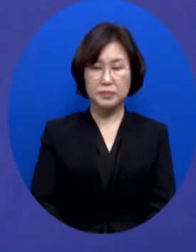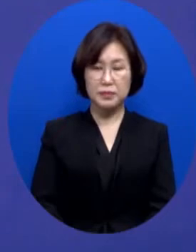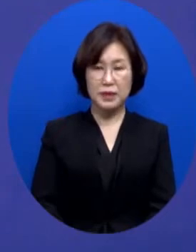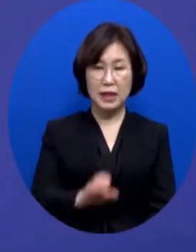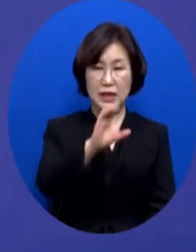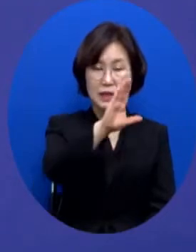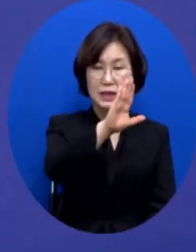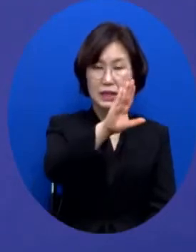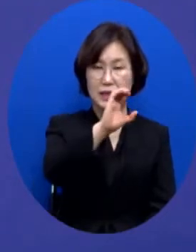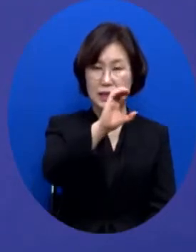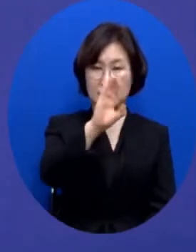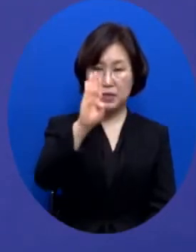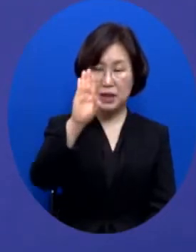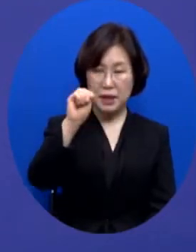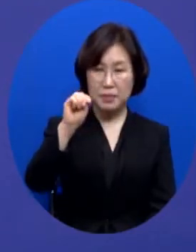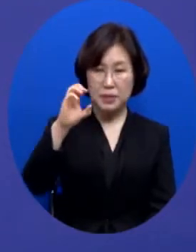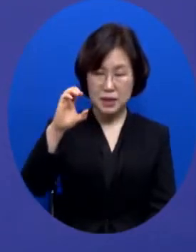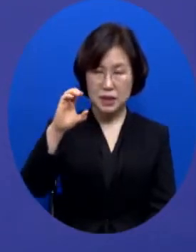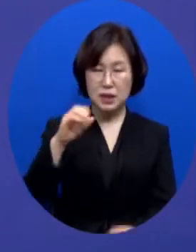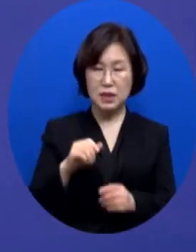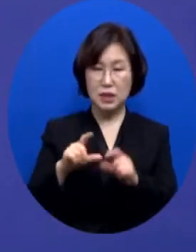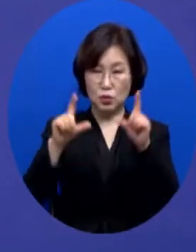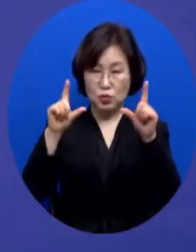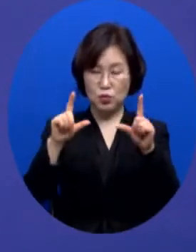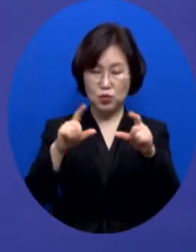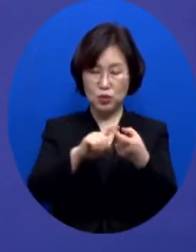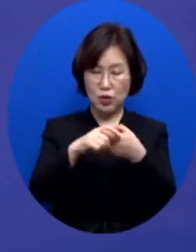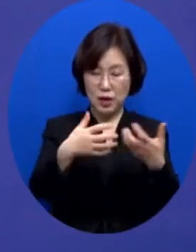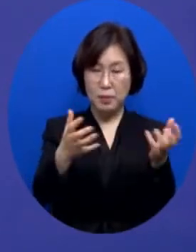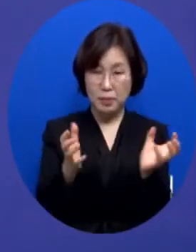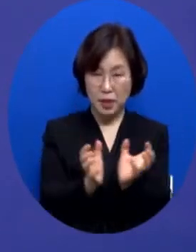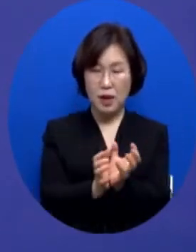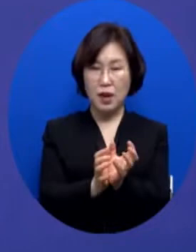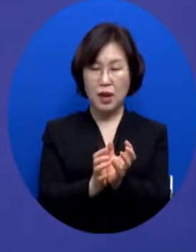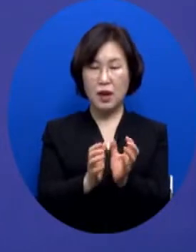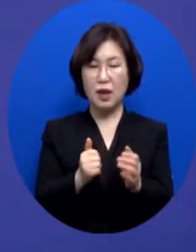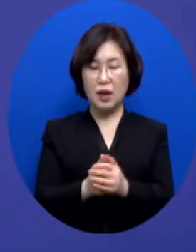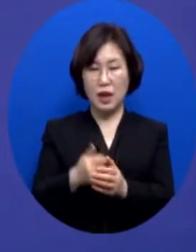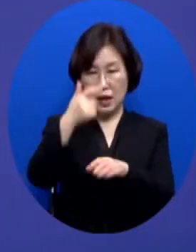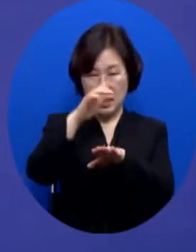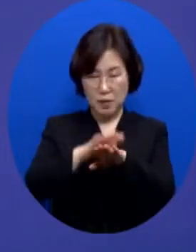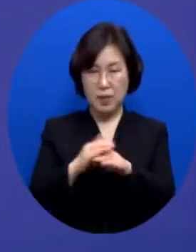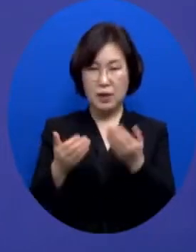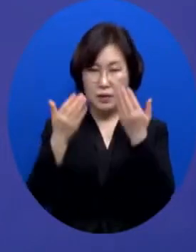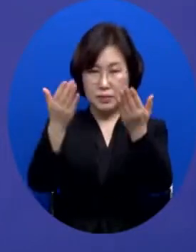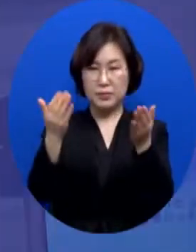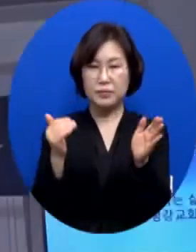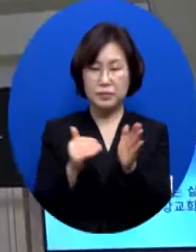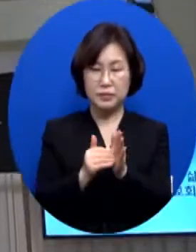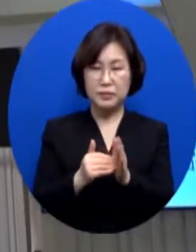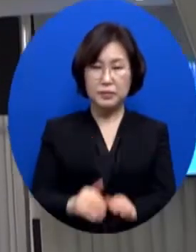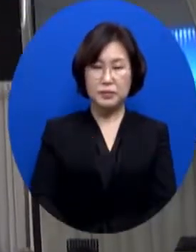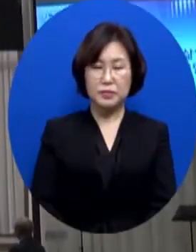CBMC 경기북부연합회가 회장 이취임 감사예배와 신년 인사회를 진행했습니다.